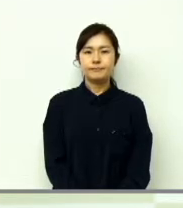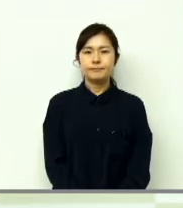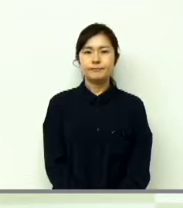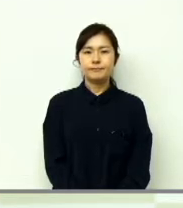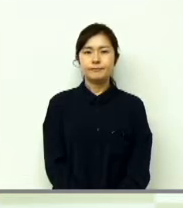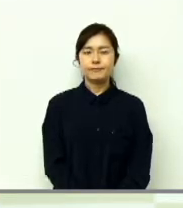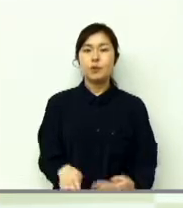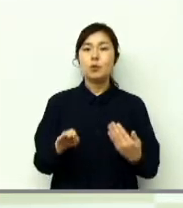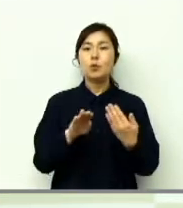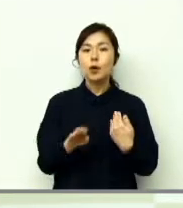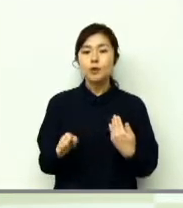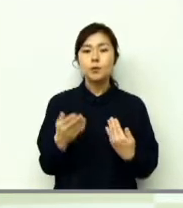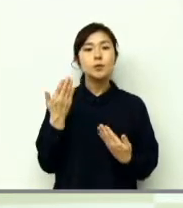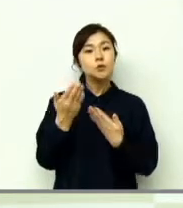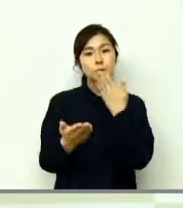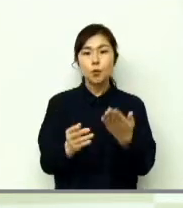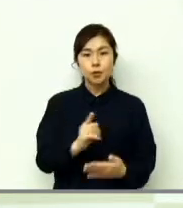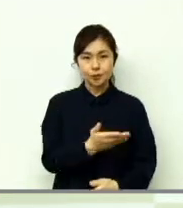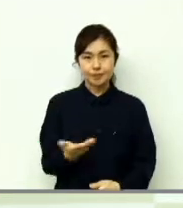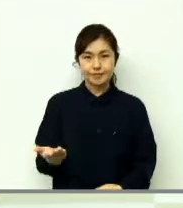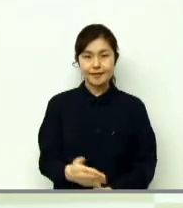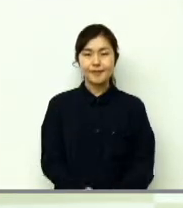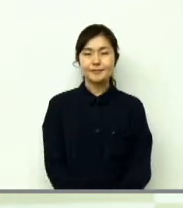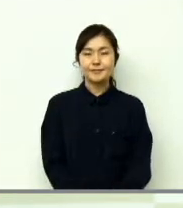他に質問のある者はいらっしゃいますか。